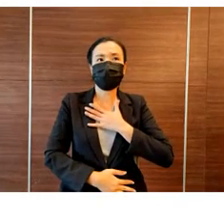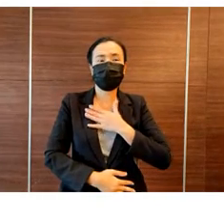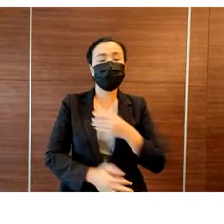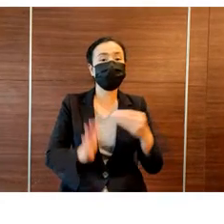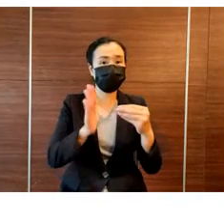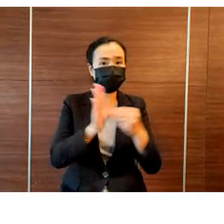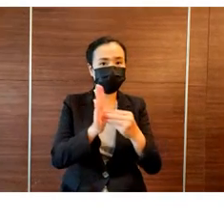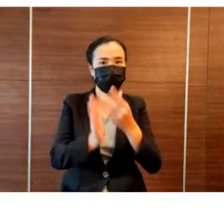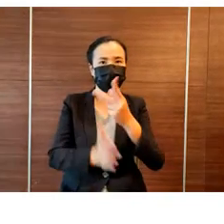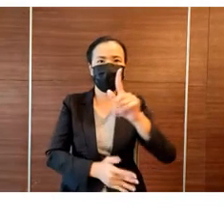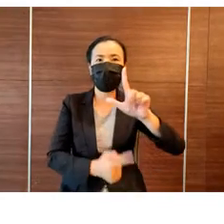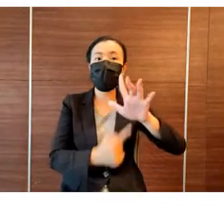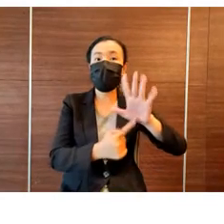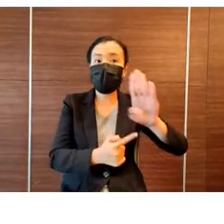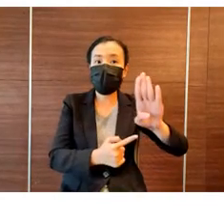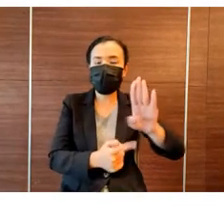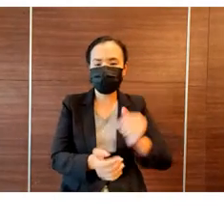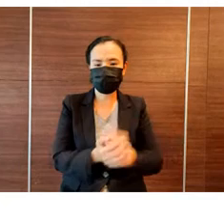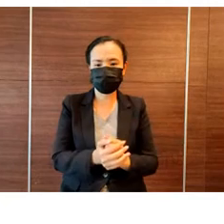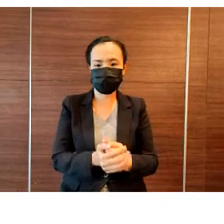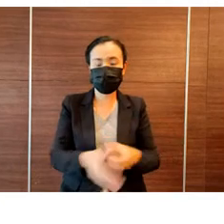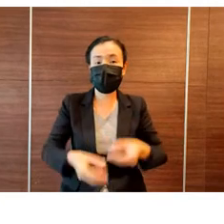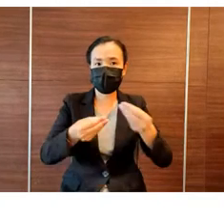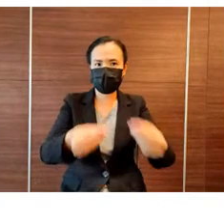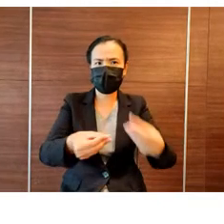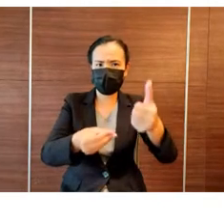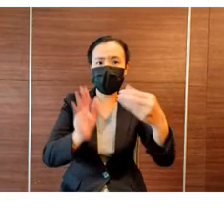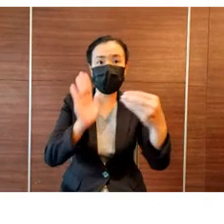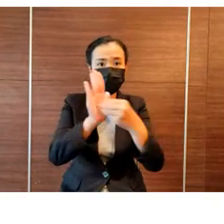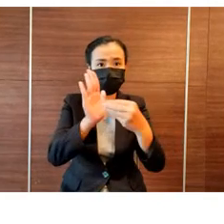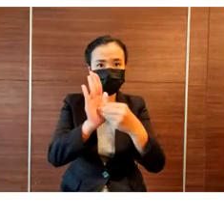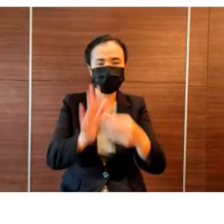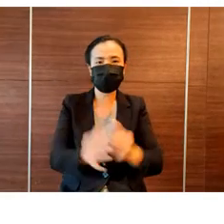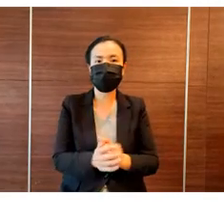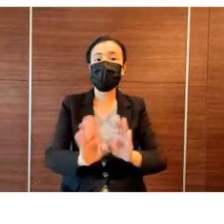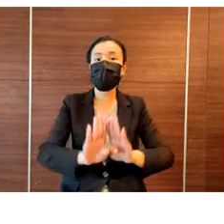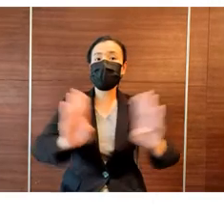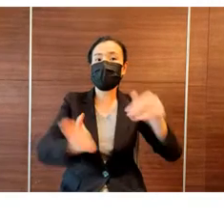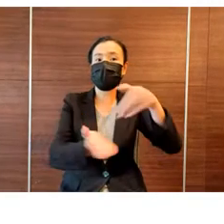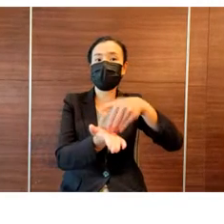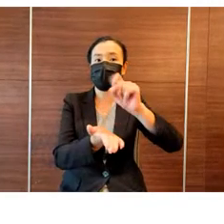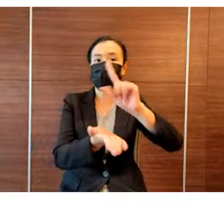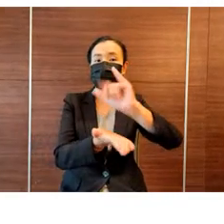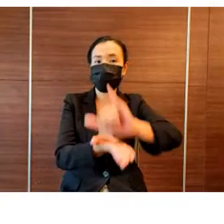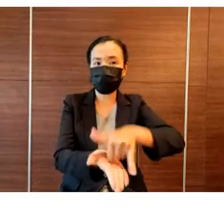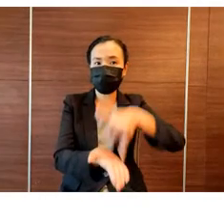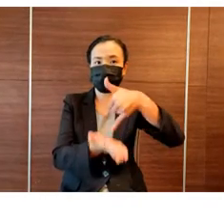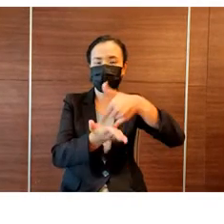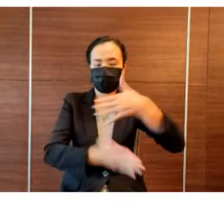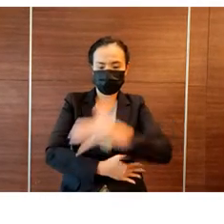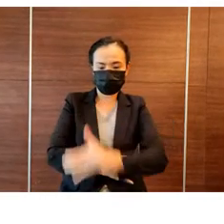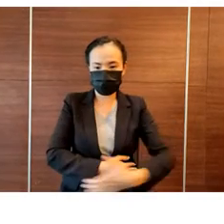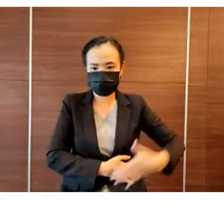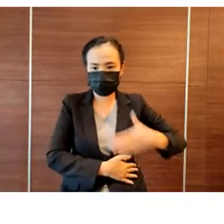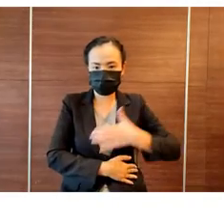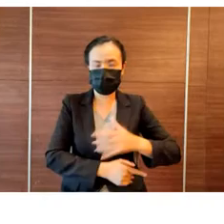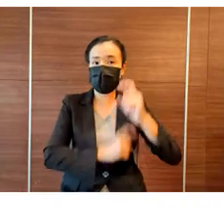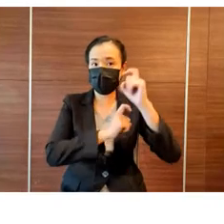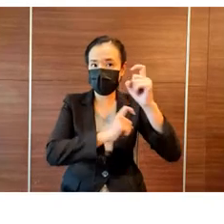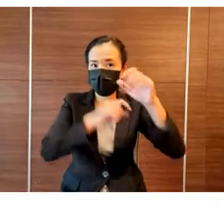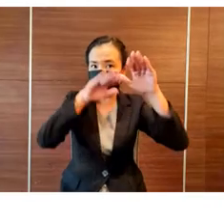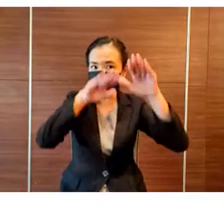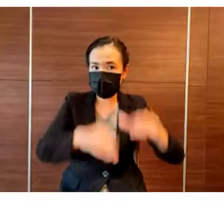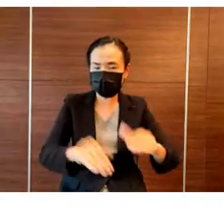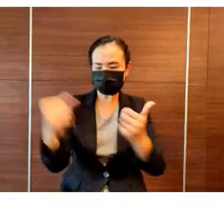นะครับได้รับการอนุญาตจากกรุงเทพมหานครให้เป็นศูนย์บำบัดและฟื้นฟูสมรรถภาพและลดอันตรายจากการ